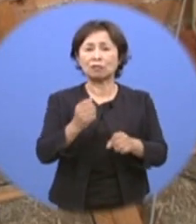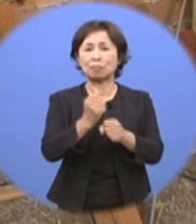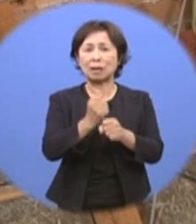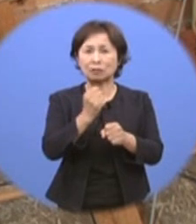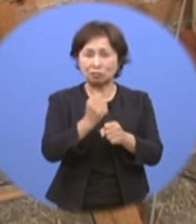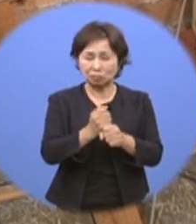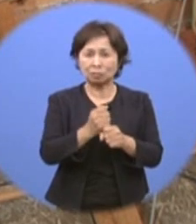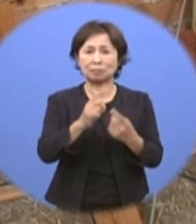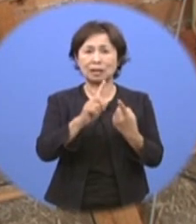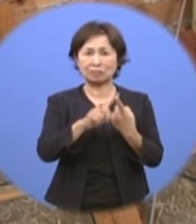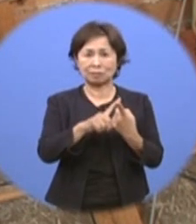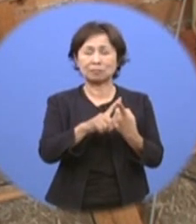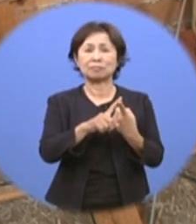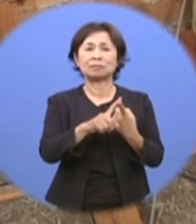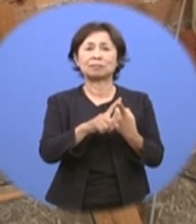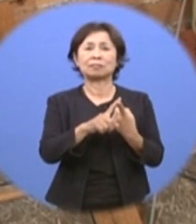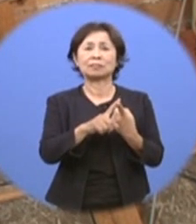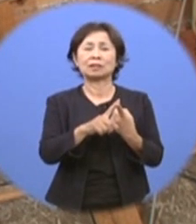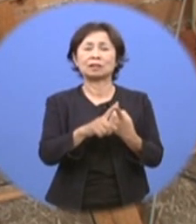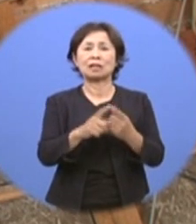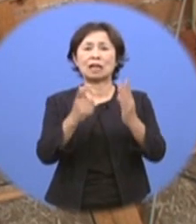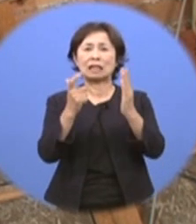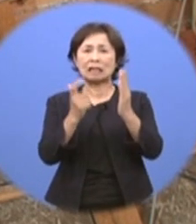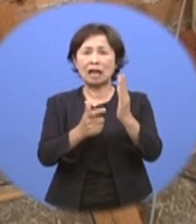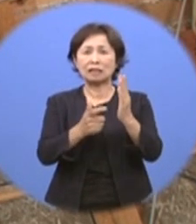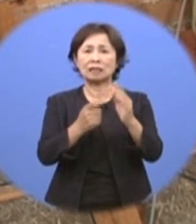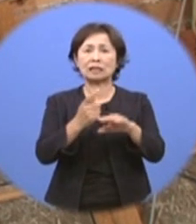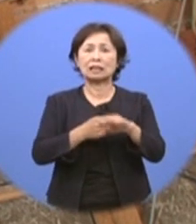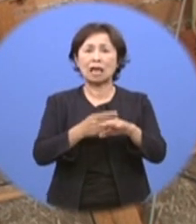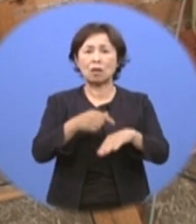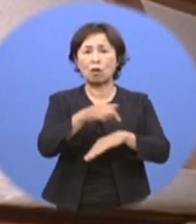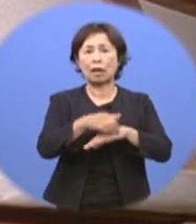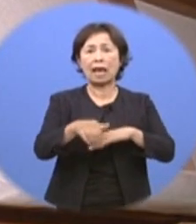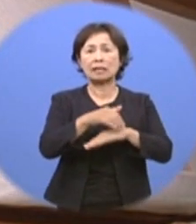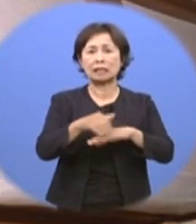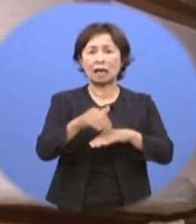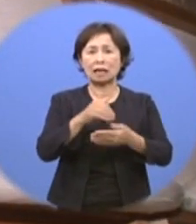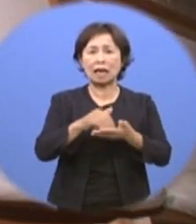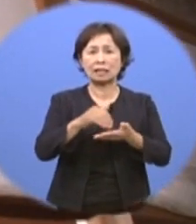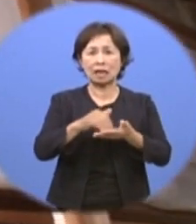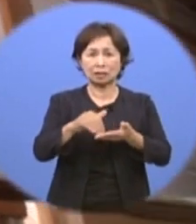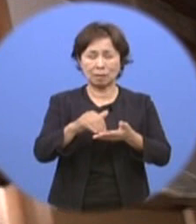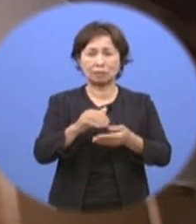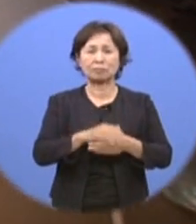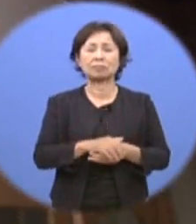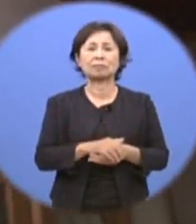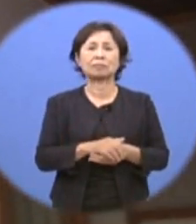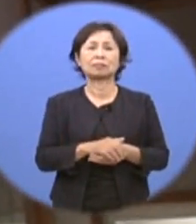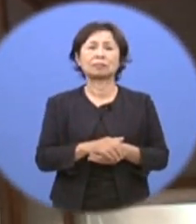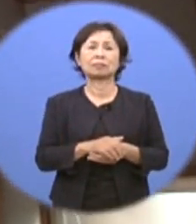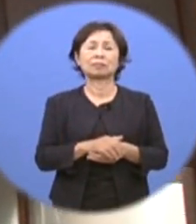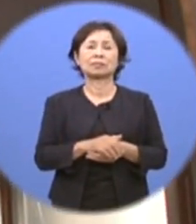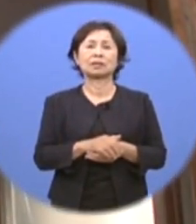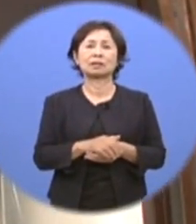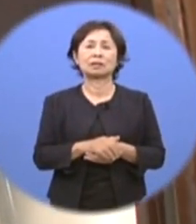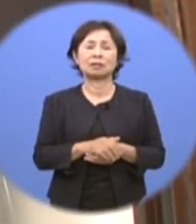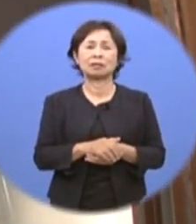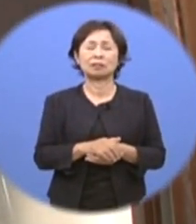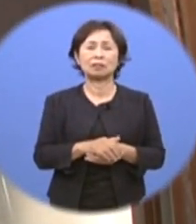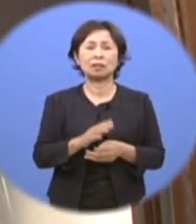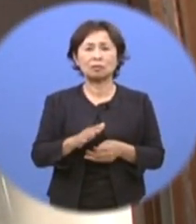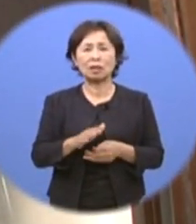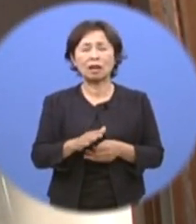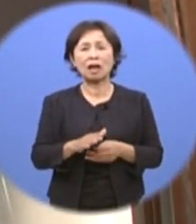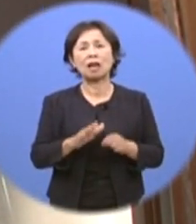、今の耐震性を計算します。それが今の現況の耐震診断になります